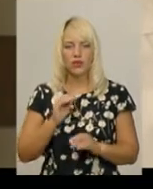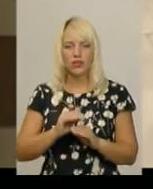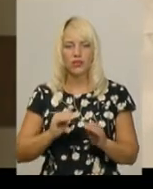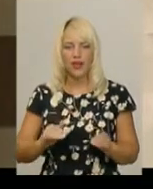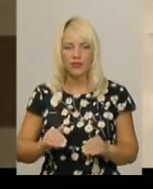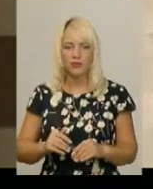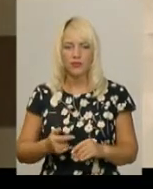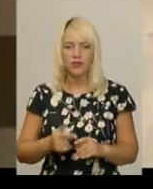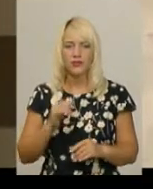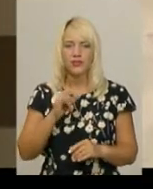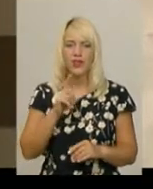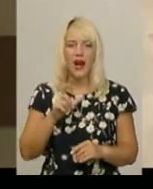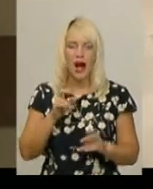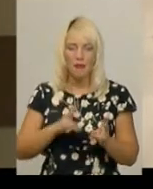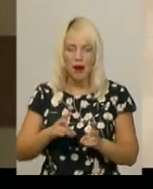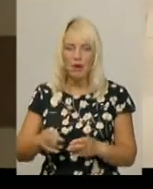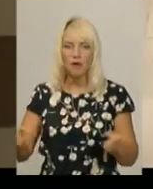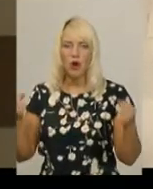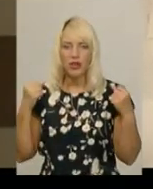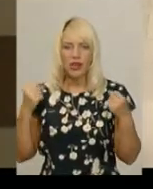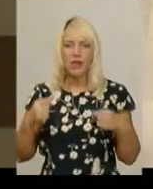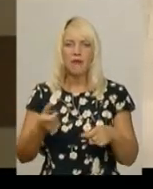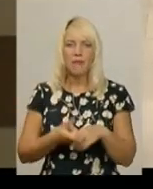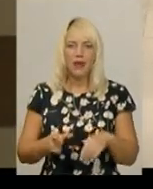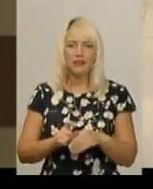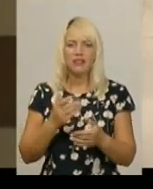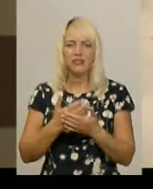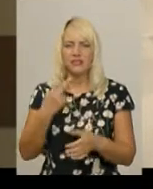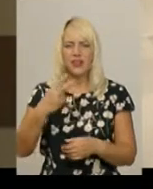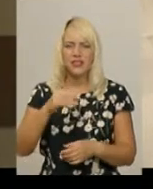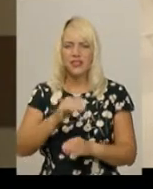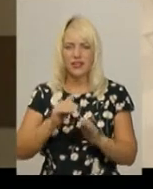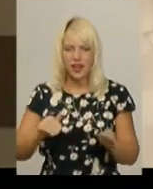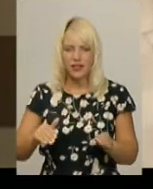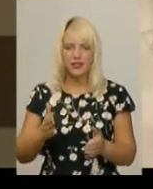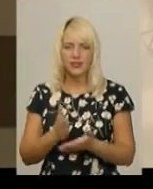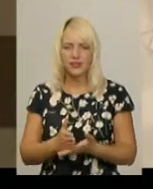з травми спортивними. Також біля 20 дітей є.